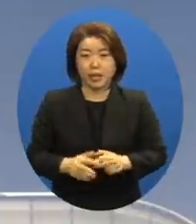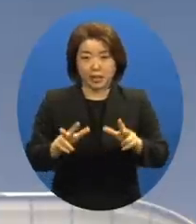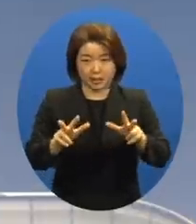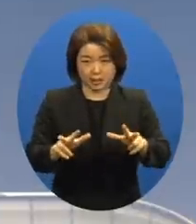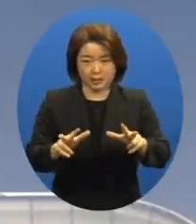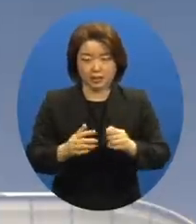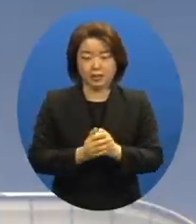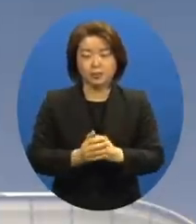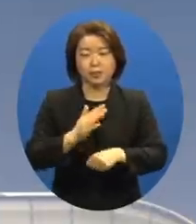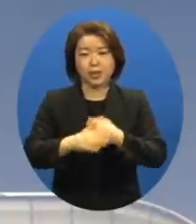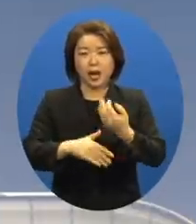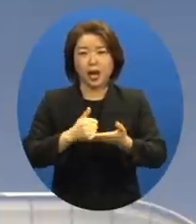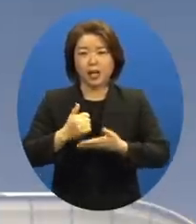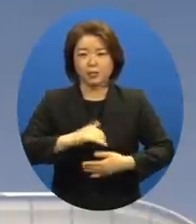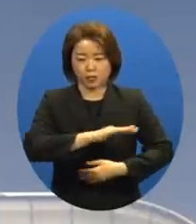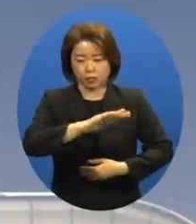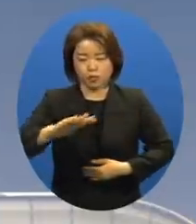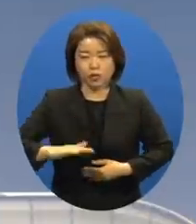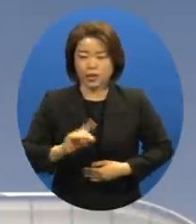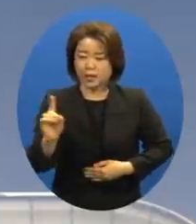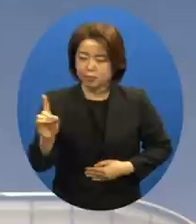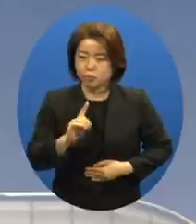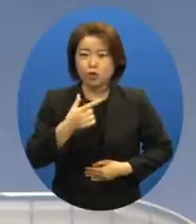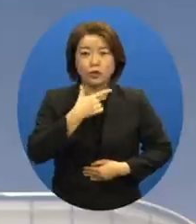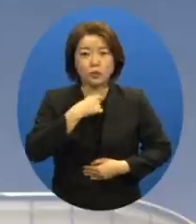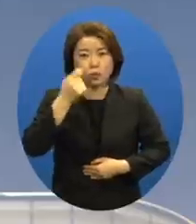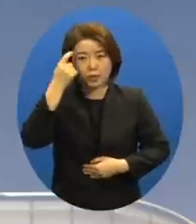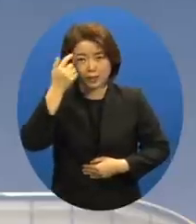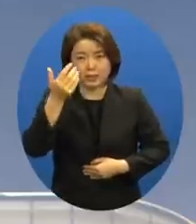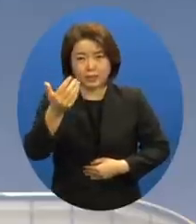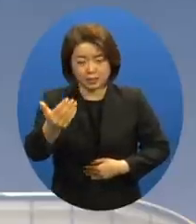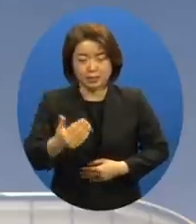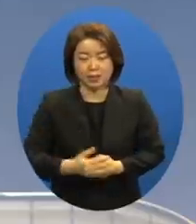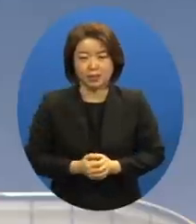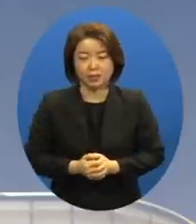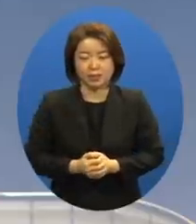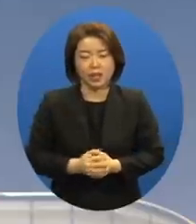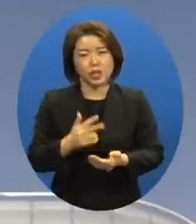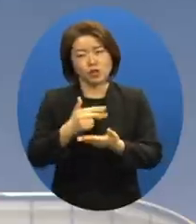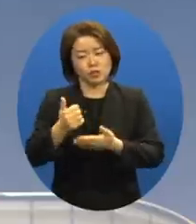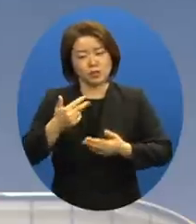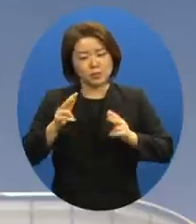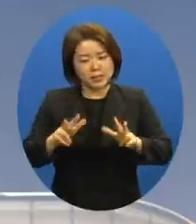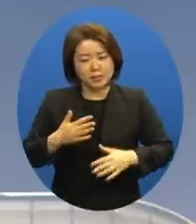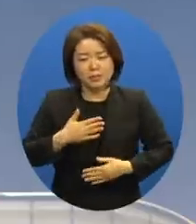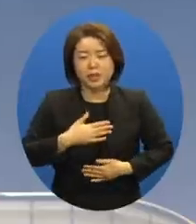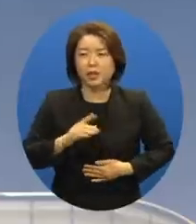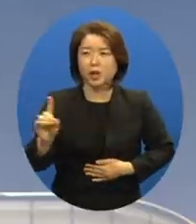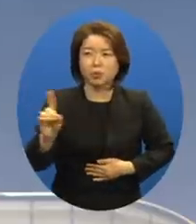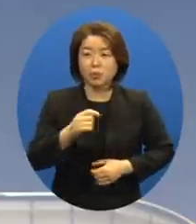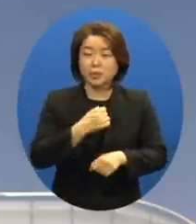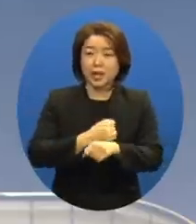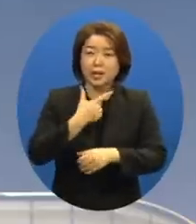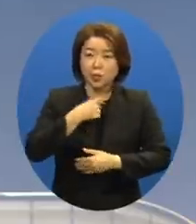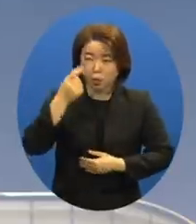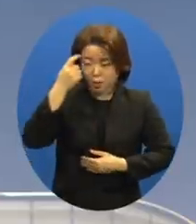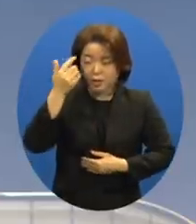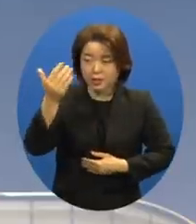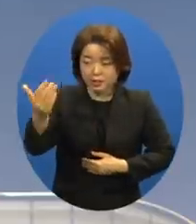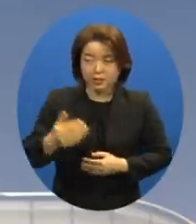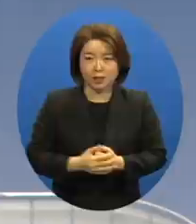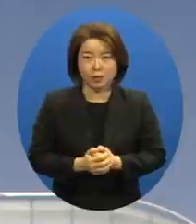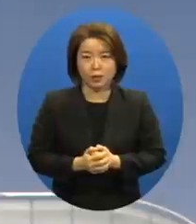하나님께서 우리에게 무엇을 원하십니까 주님 제가 뭘 하기 를 원하시나요 우리가 지금